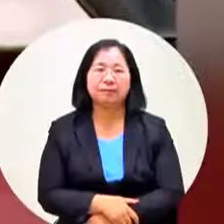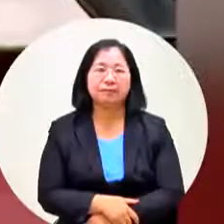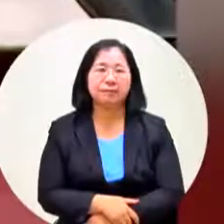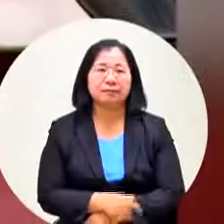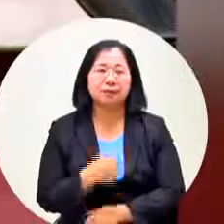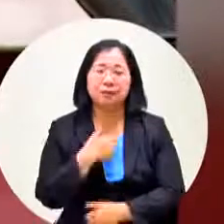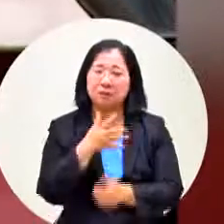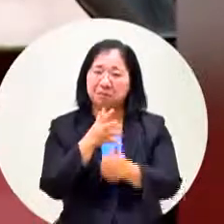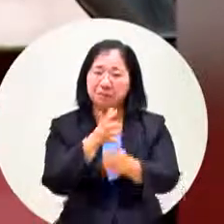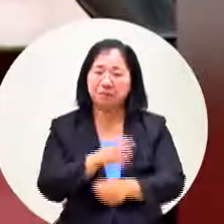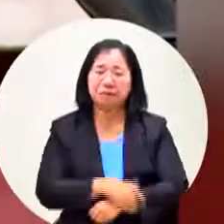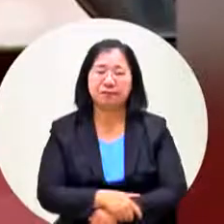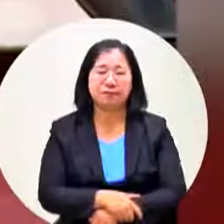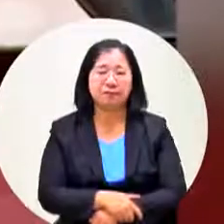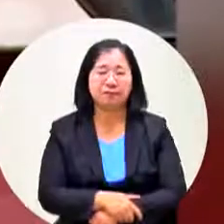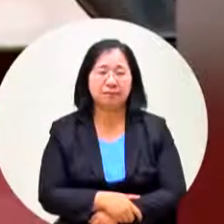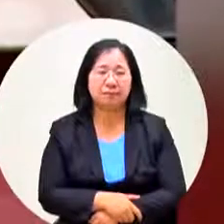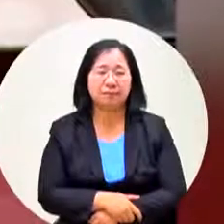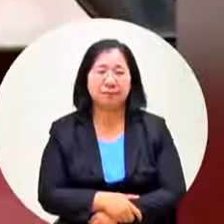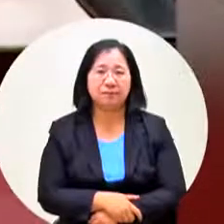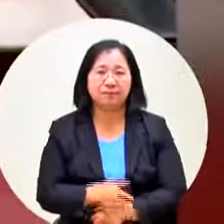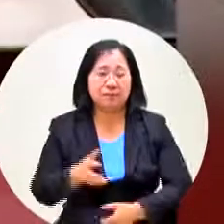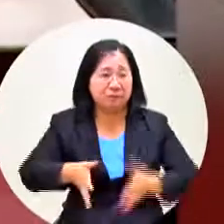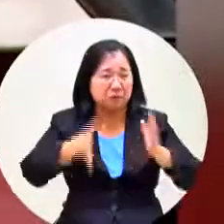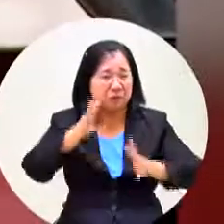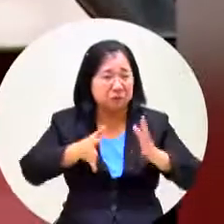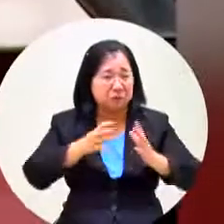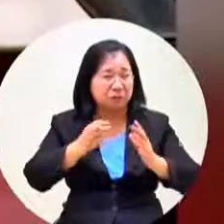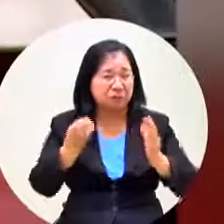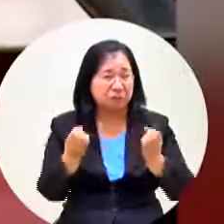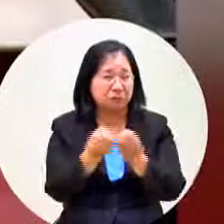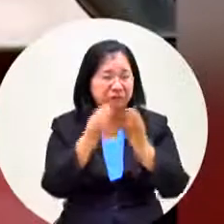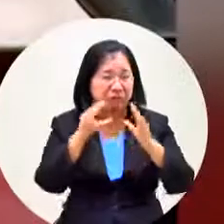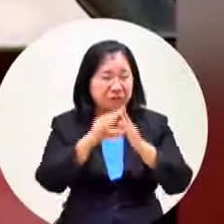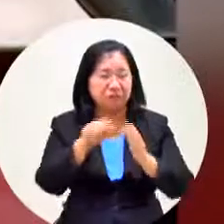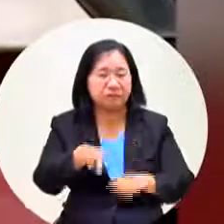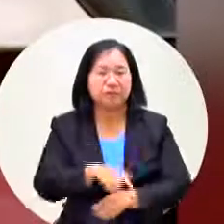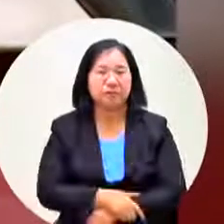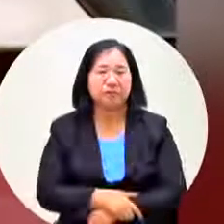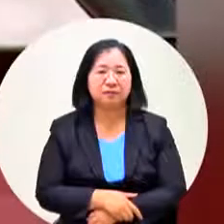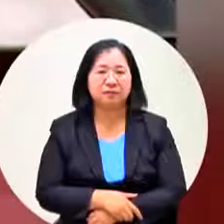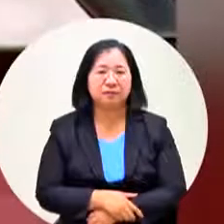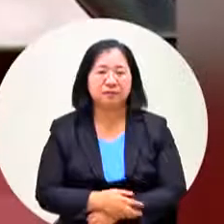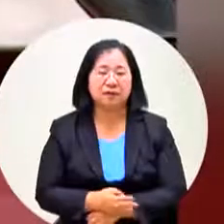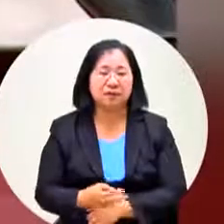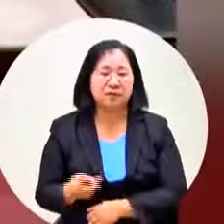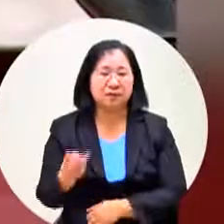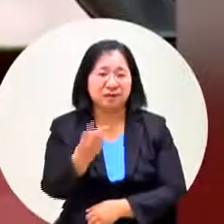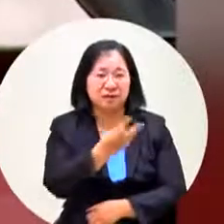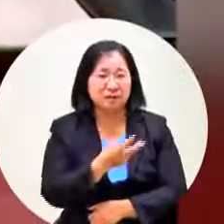开发，甲近嘛无法度去开做开发啦吼。我来请教讲，咱这个